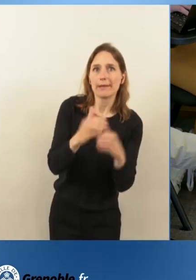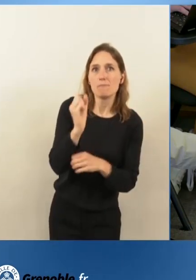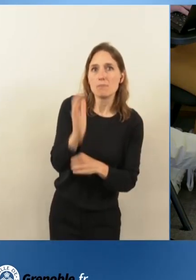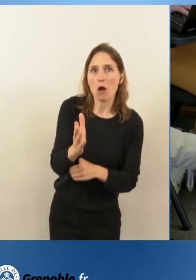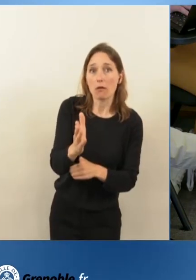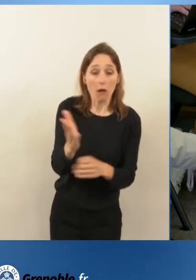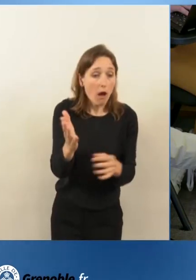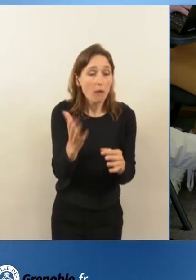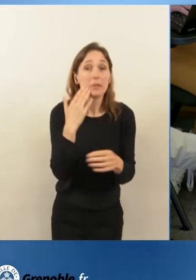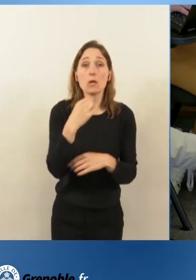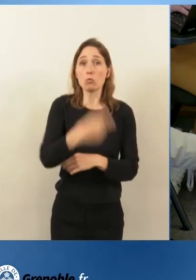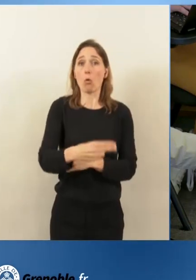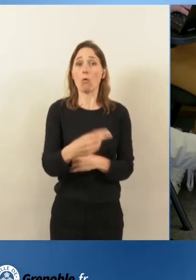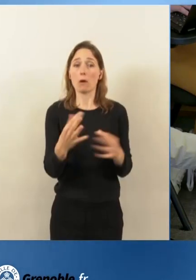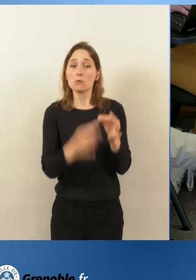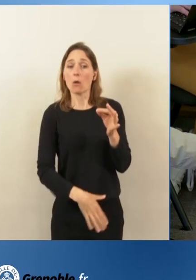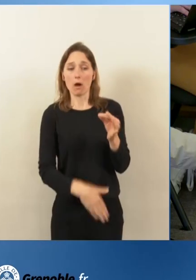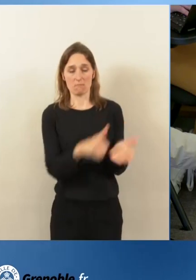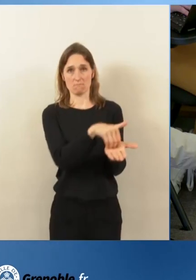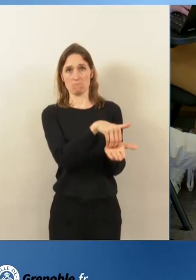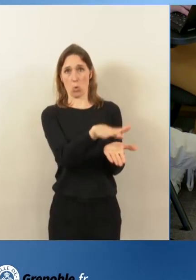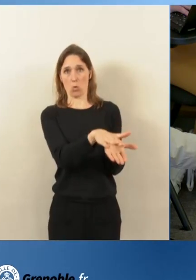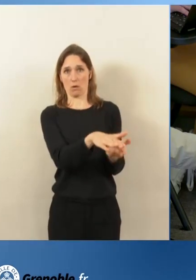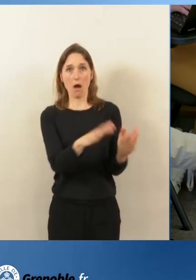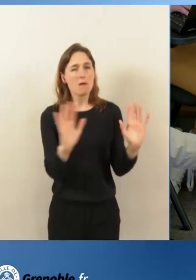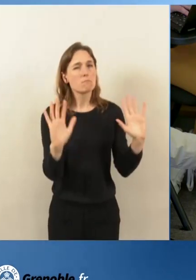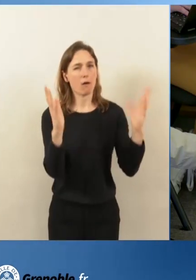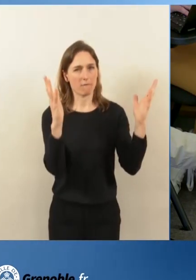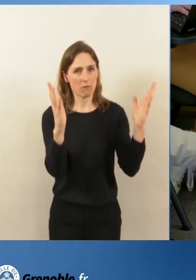simple que ça bravo l'arc humaniste